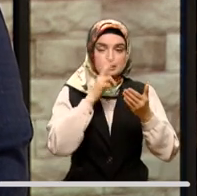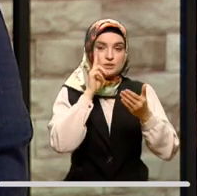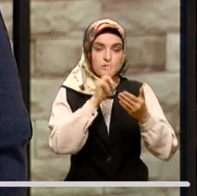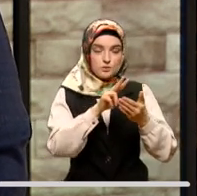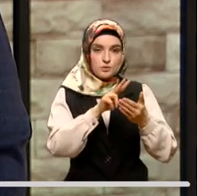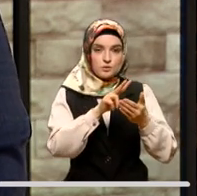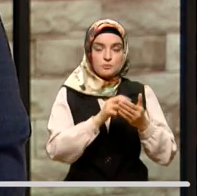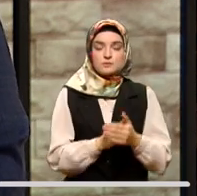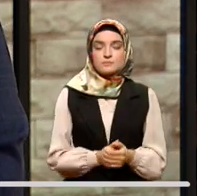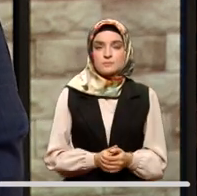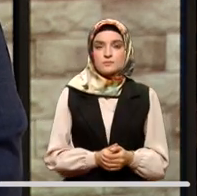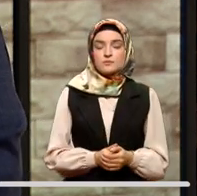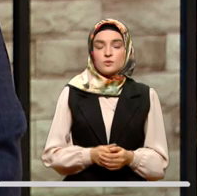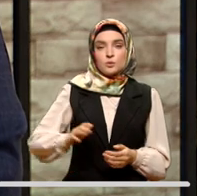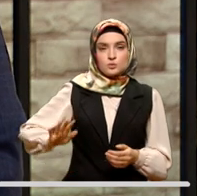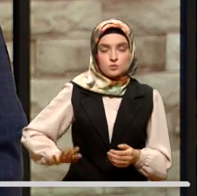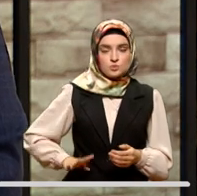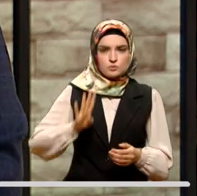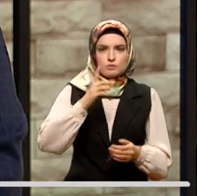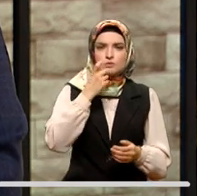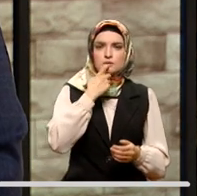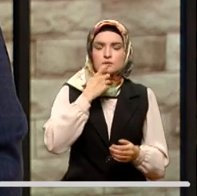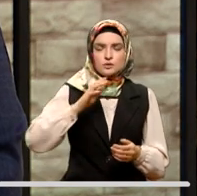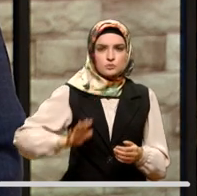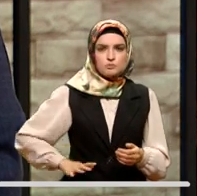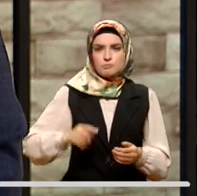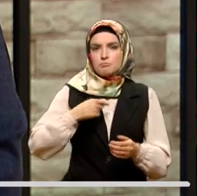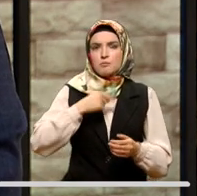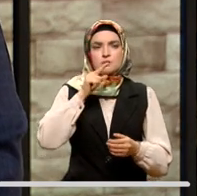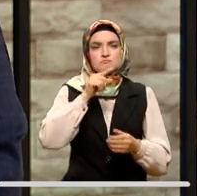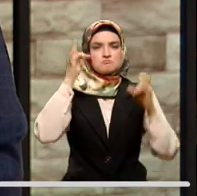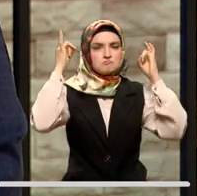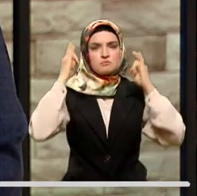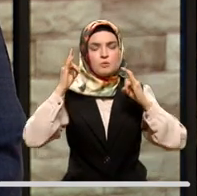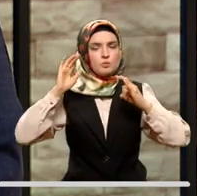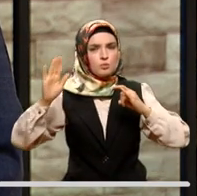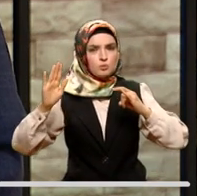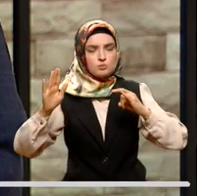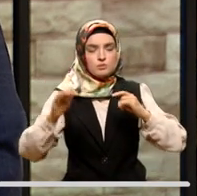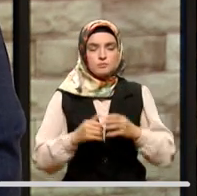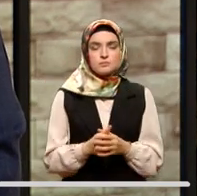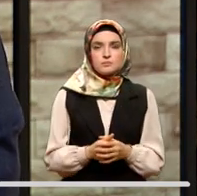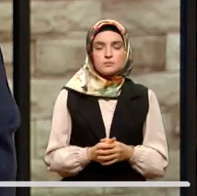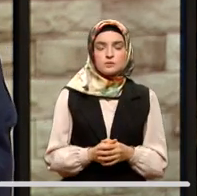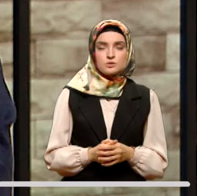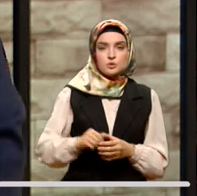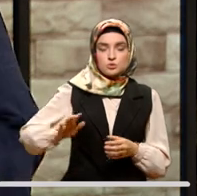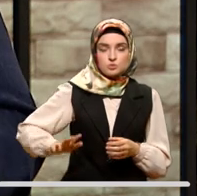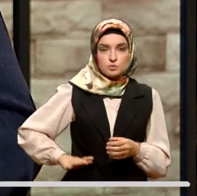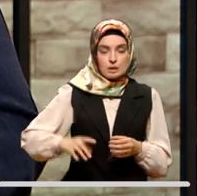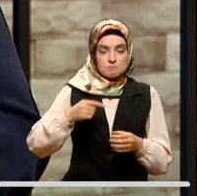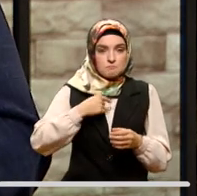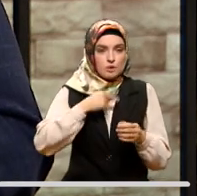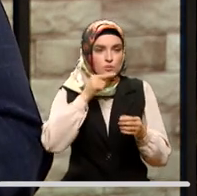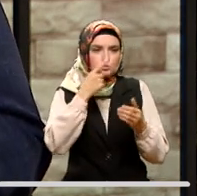gelişmeleri göz önünde olunarak çocuğu, yani 4 yaşındaki çocuğu ben camiye Kur'an kursuna, yaz Kur'an kursuna gönderdim. Çocuktan ben